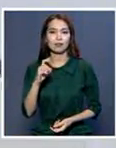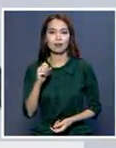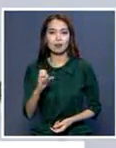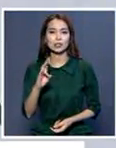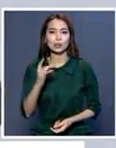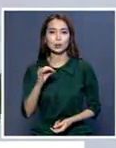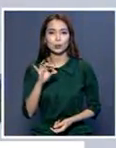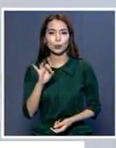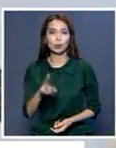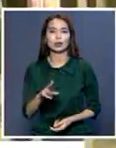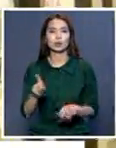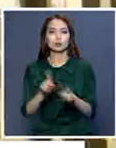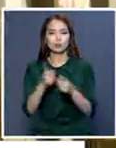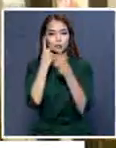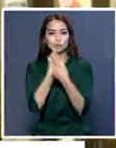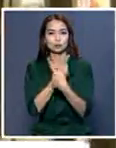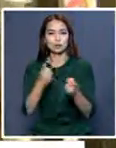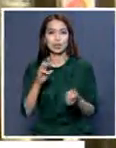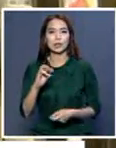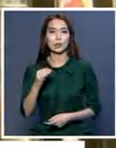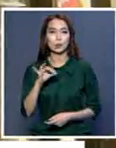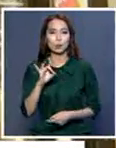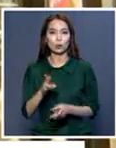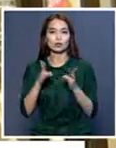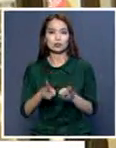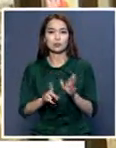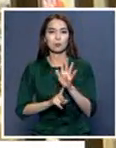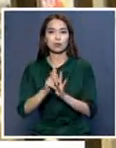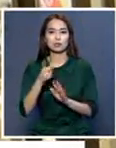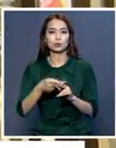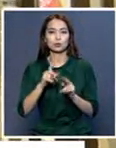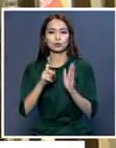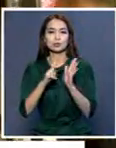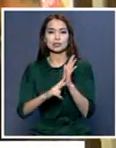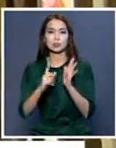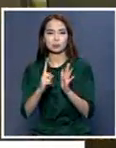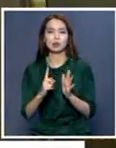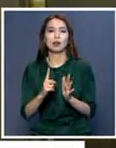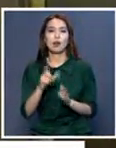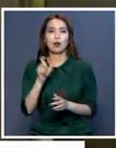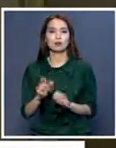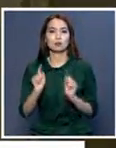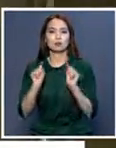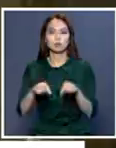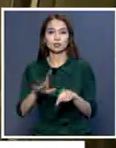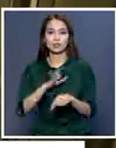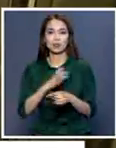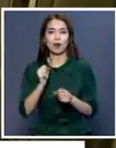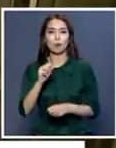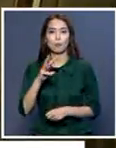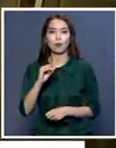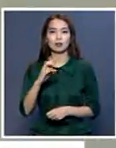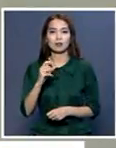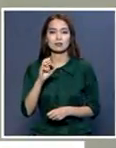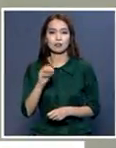штатыда дабыл қағып отыр. Нью-Йоркте қазан айынан бастап қауіпті дерттің 181 оқиғасы тіркелген. Ал Манхэттеннің